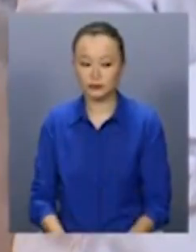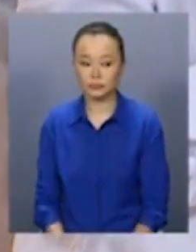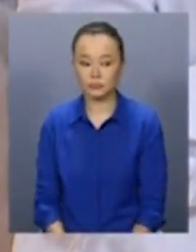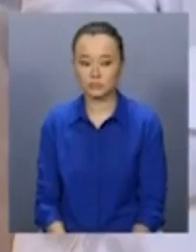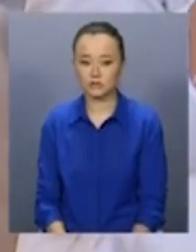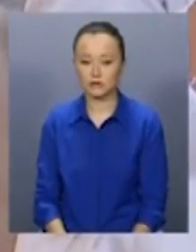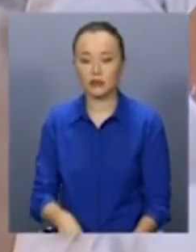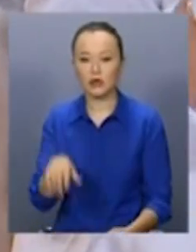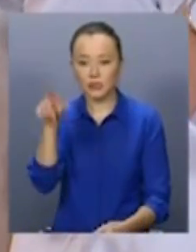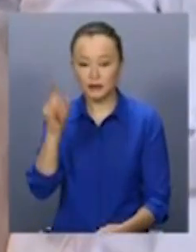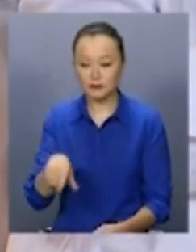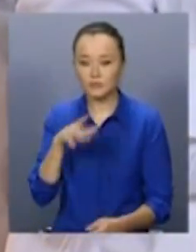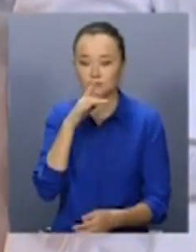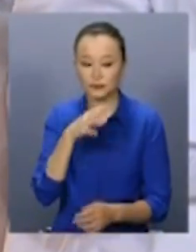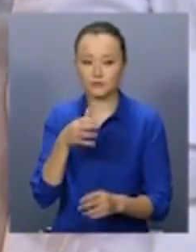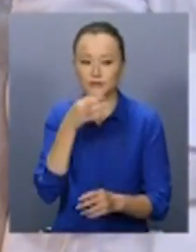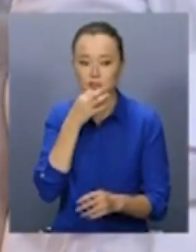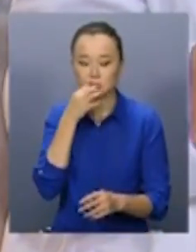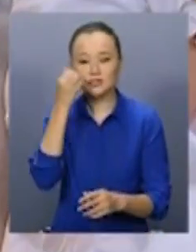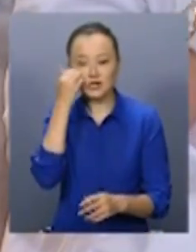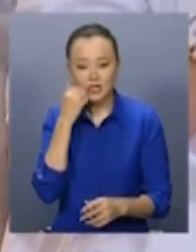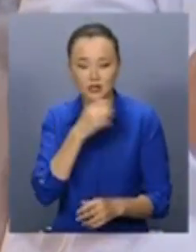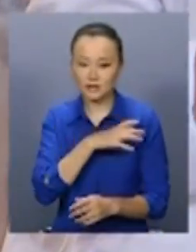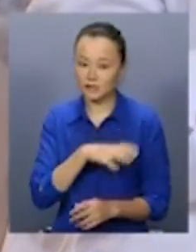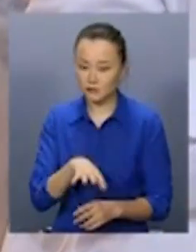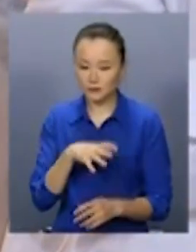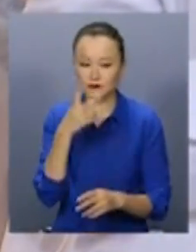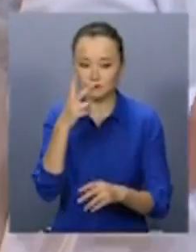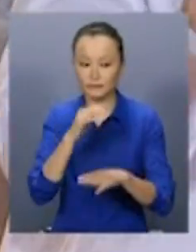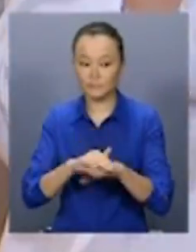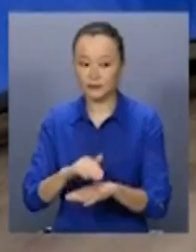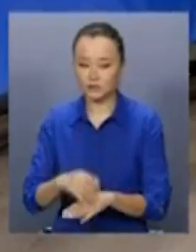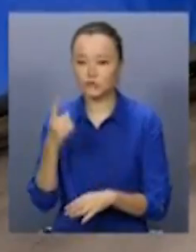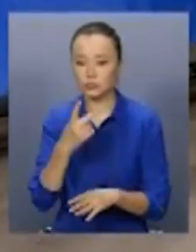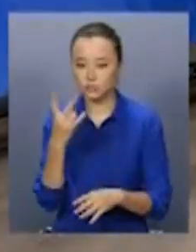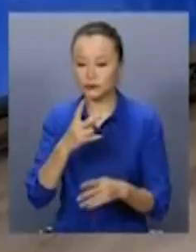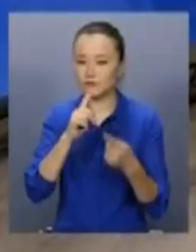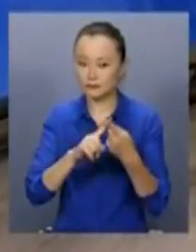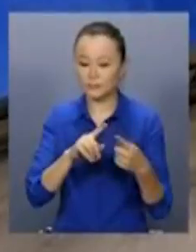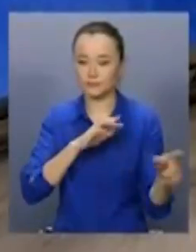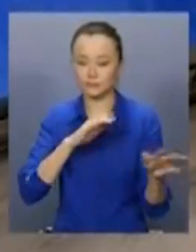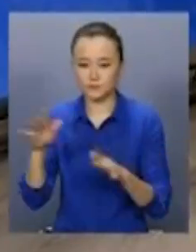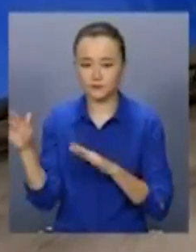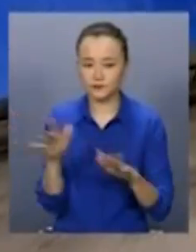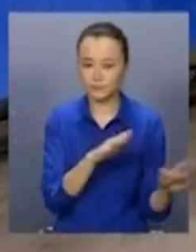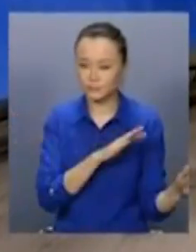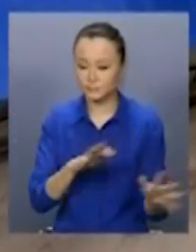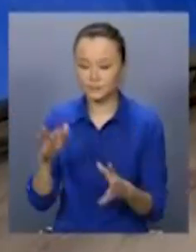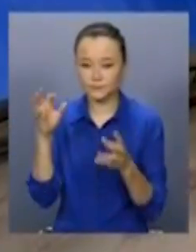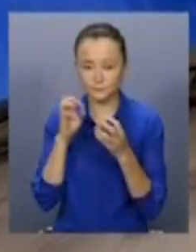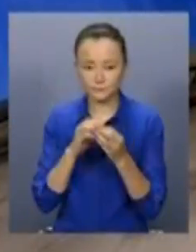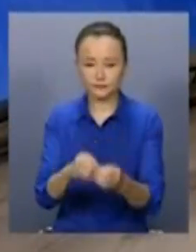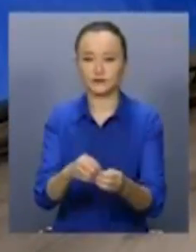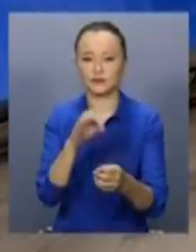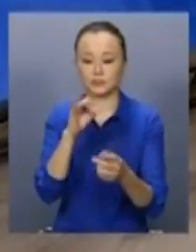Мынау адам уақытынан ерте қартаймас үшін екі фактор керек. Ол бірінші үнемі қозғалыс, қозғалыс, қозғалыс.